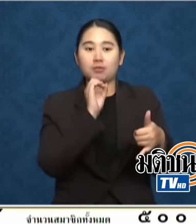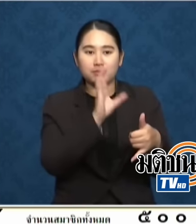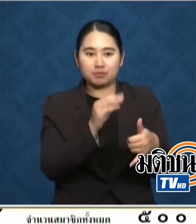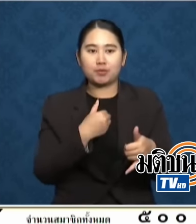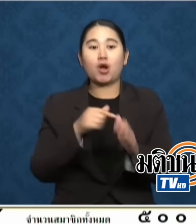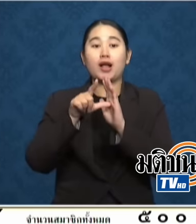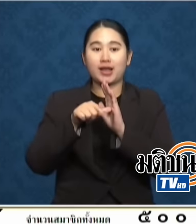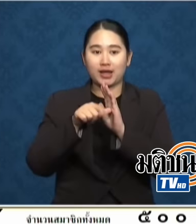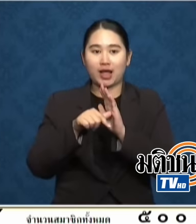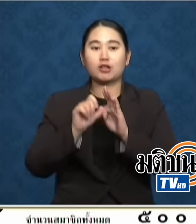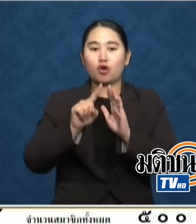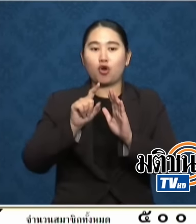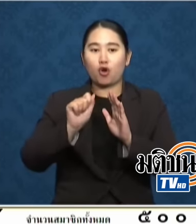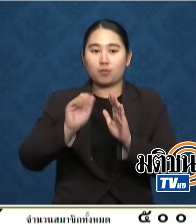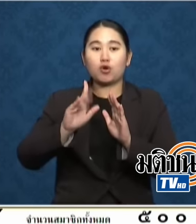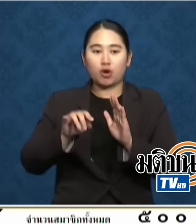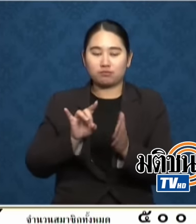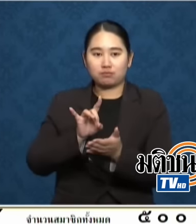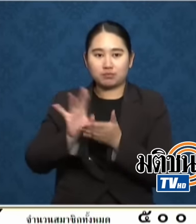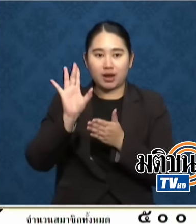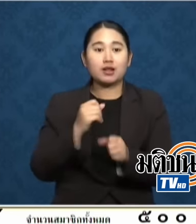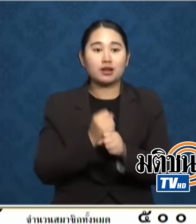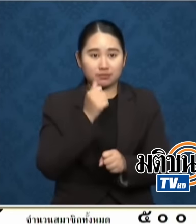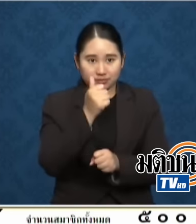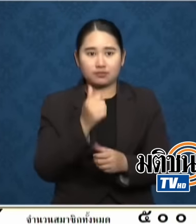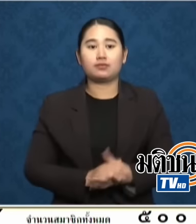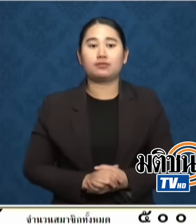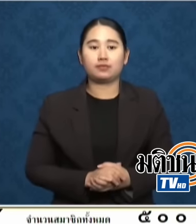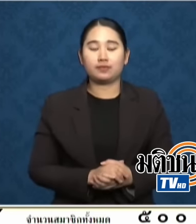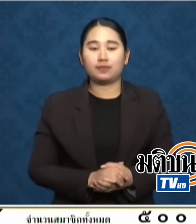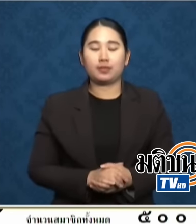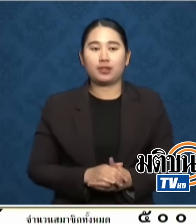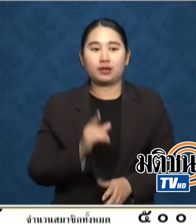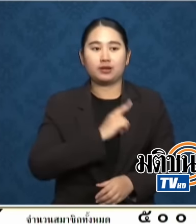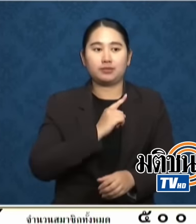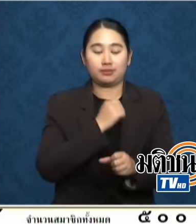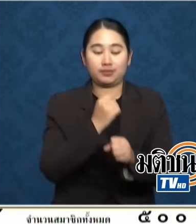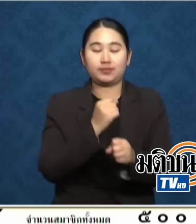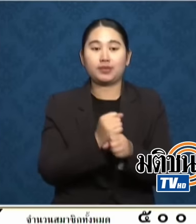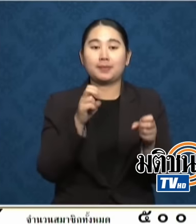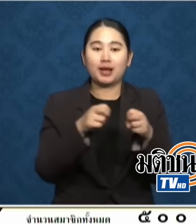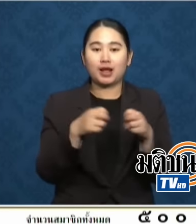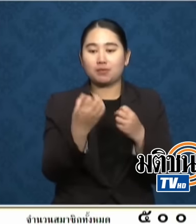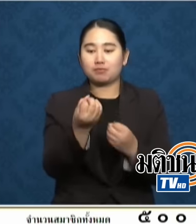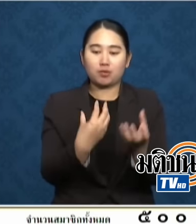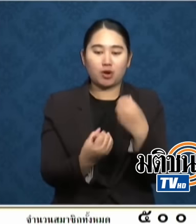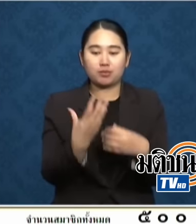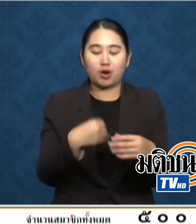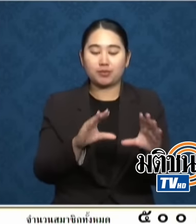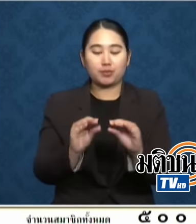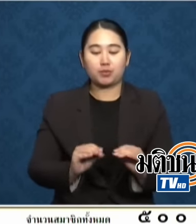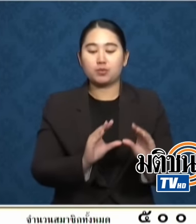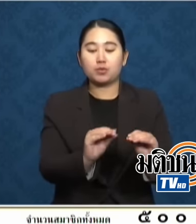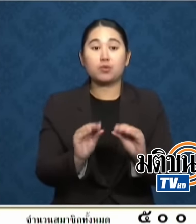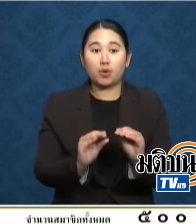ต.ให้ย้ายเจ้าหน้าที่ออกจากพื้นที่ก็ยังได้พิจารณาข้อร้องเรียนของประชาชนลงไปรับฟัง